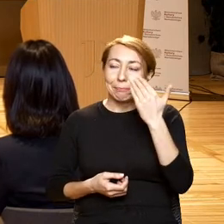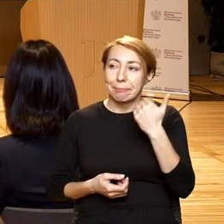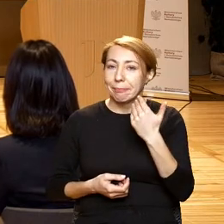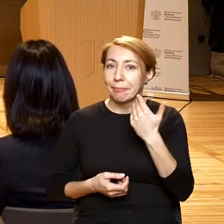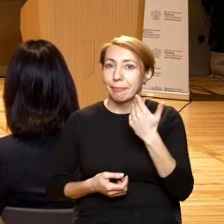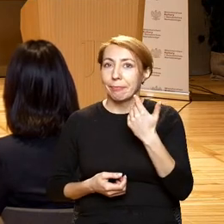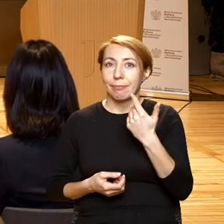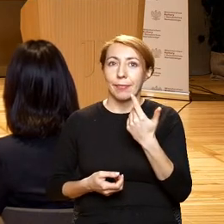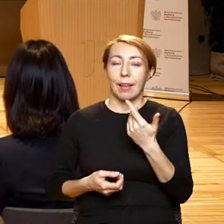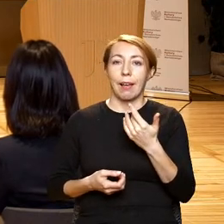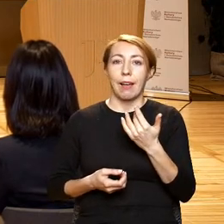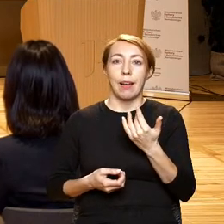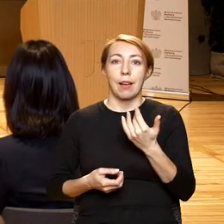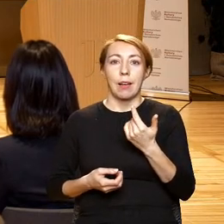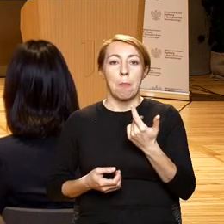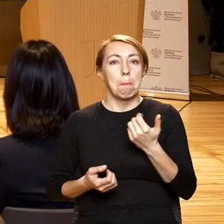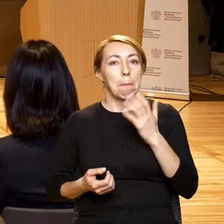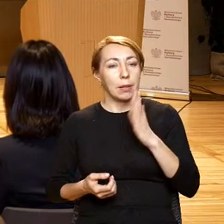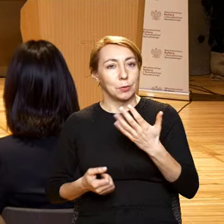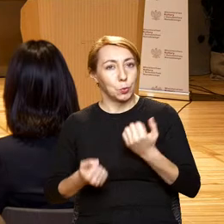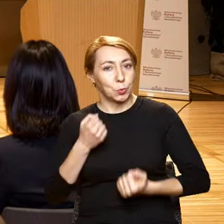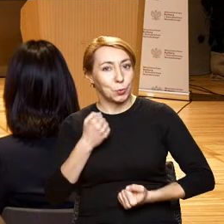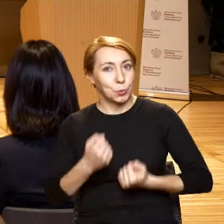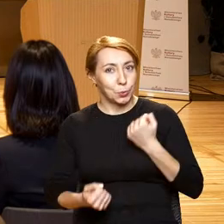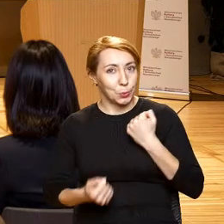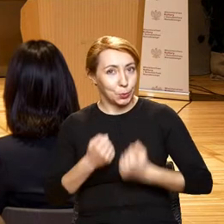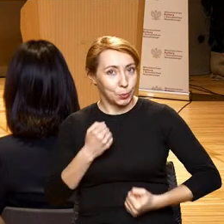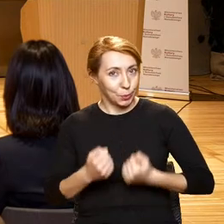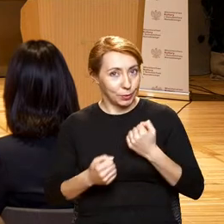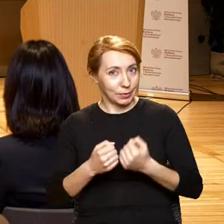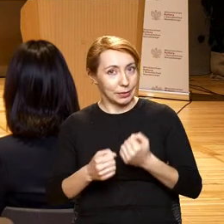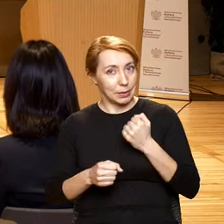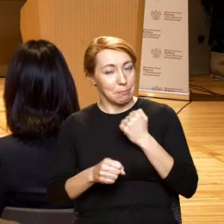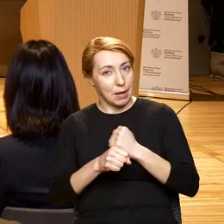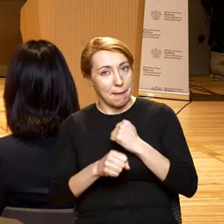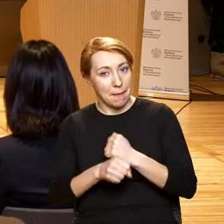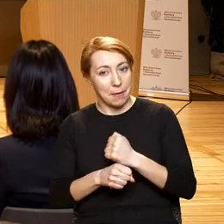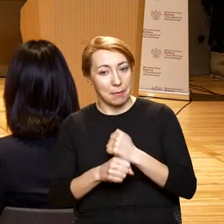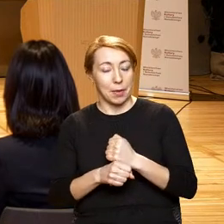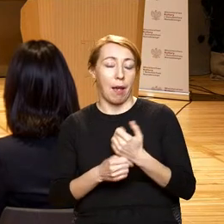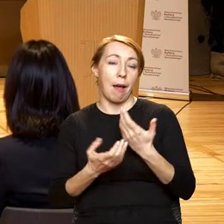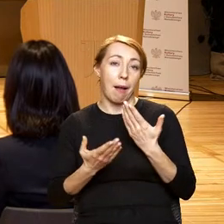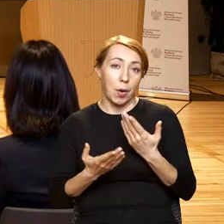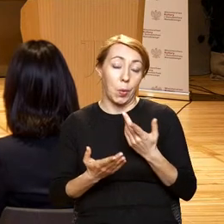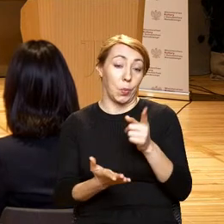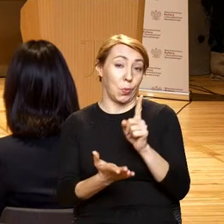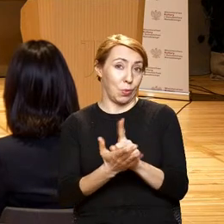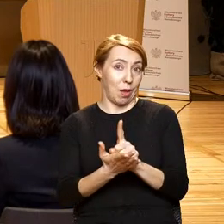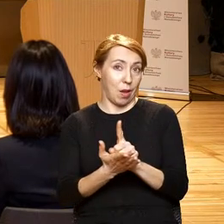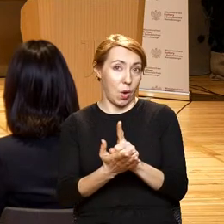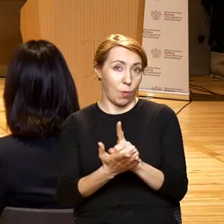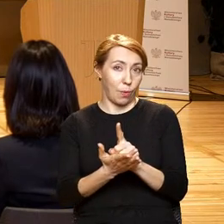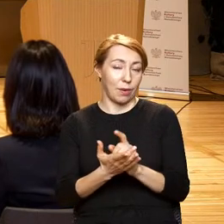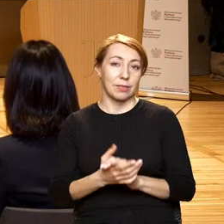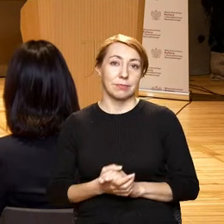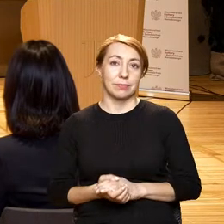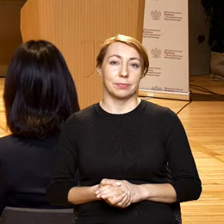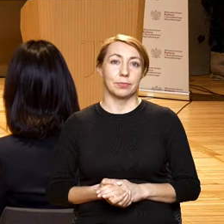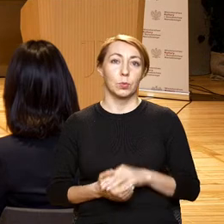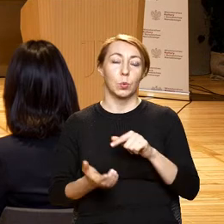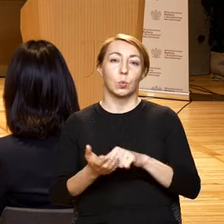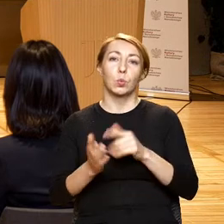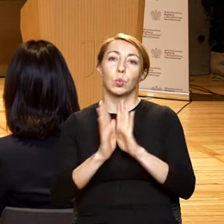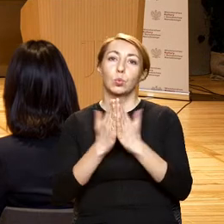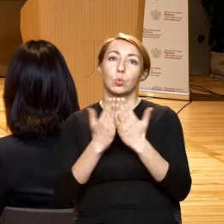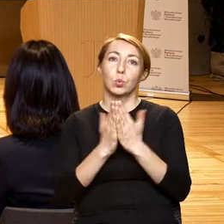jak będzie to dosyć złożone, skomplikowane przedsięwzięcie, ale jak widzimy, udało nam się. Ta